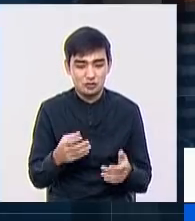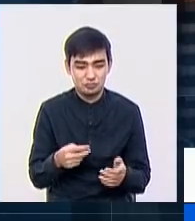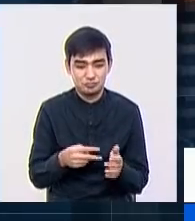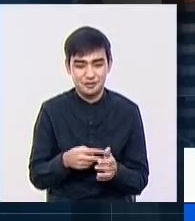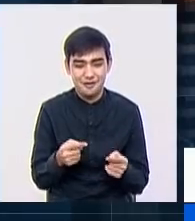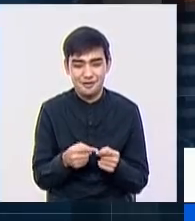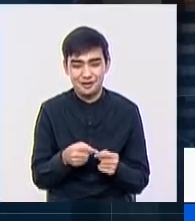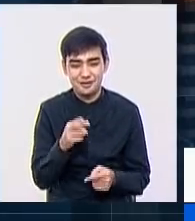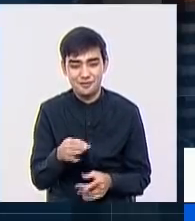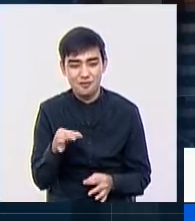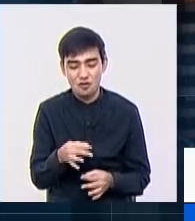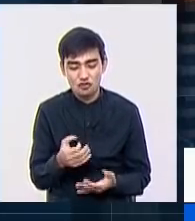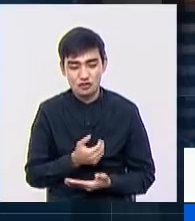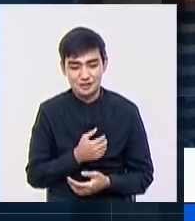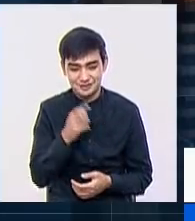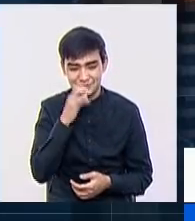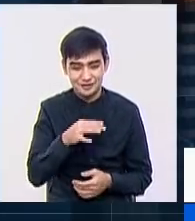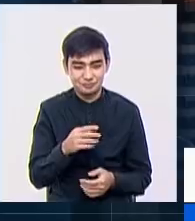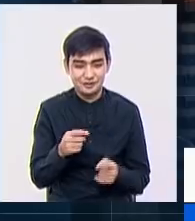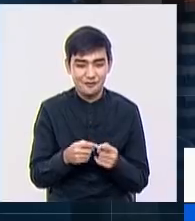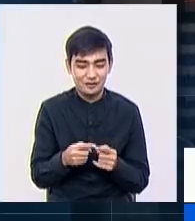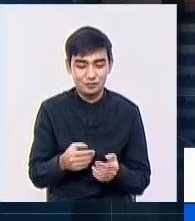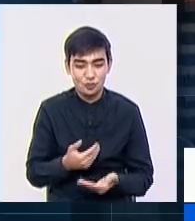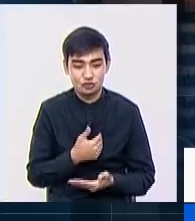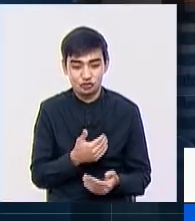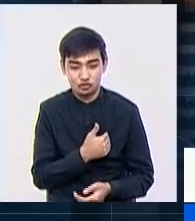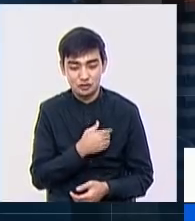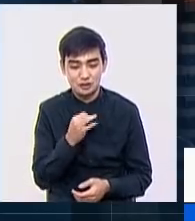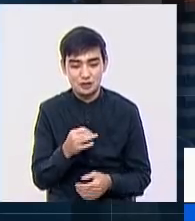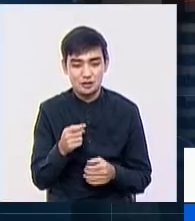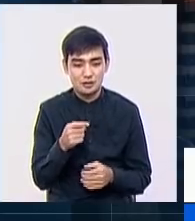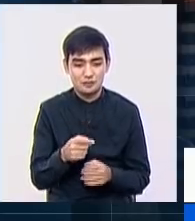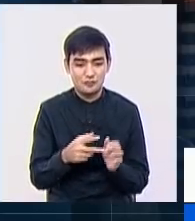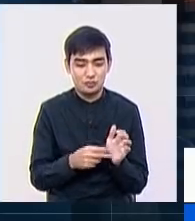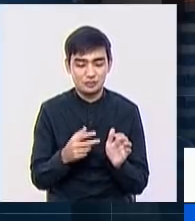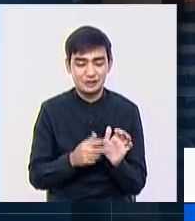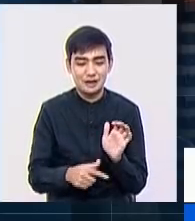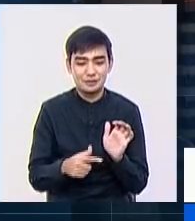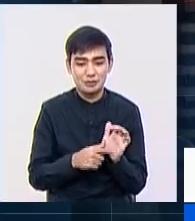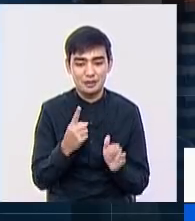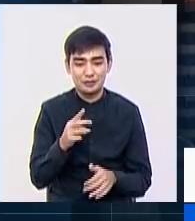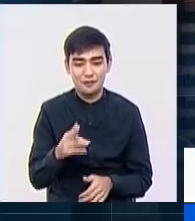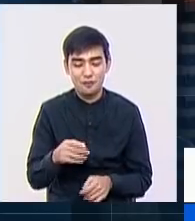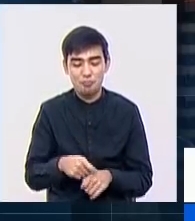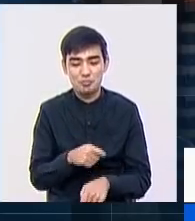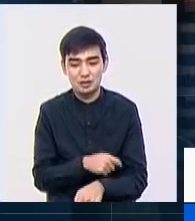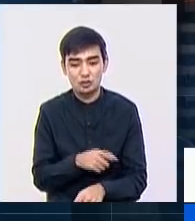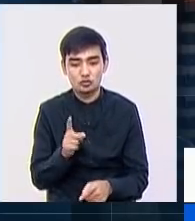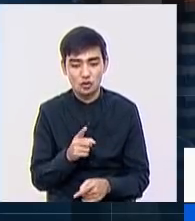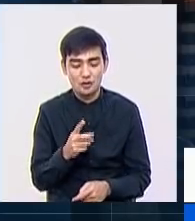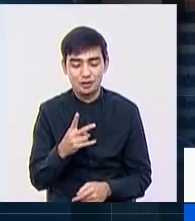аренду квартир. В среднем по стране снять жилье можно по 1877 тенге за 1 квадратный метр, что